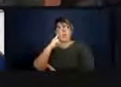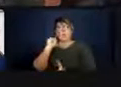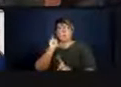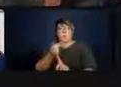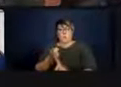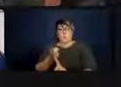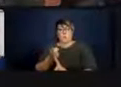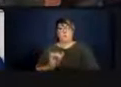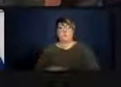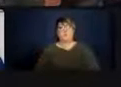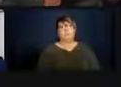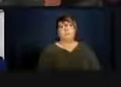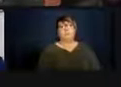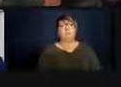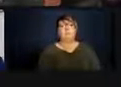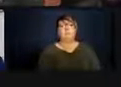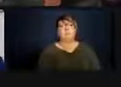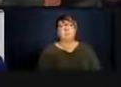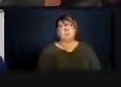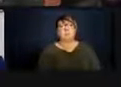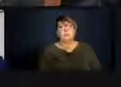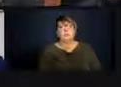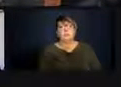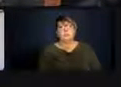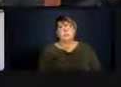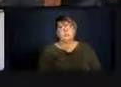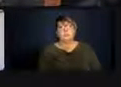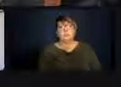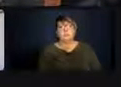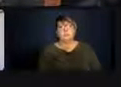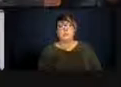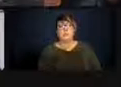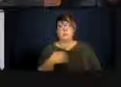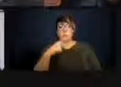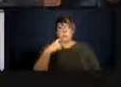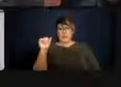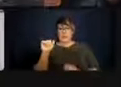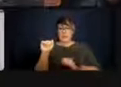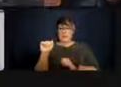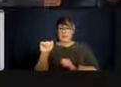نحن لدينا أهداف متعلقة طبعا بالتنوع، وأيضا